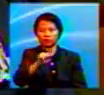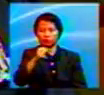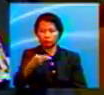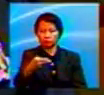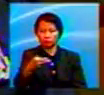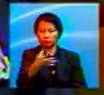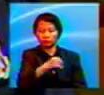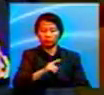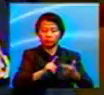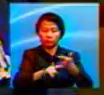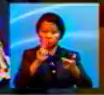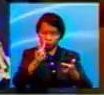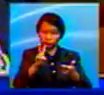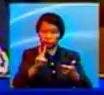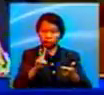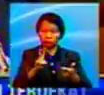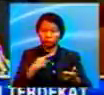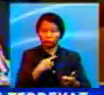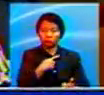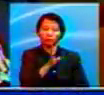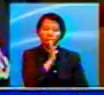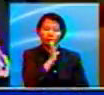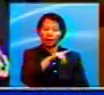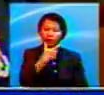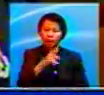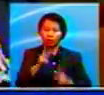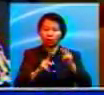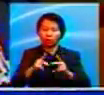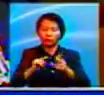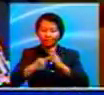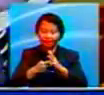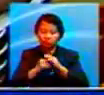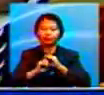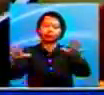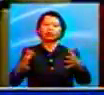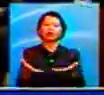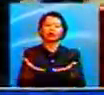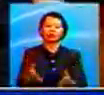And number two, once we say something, people start to